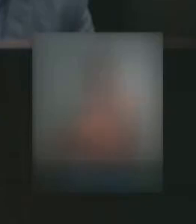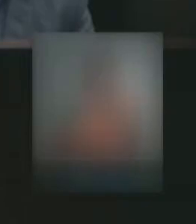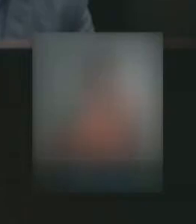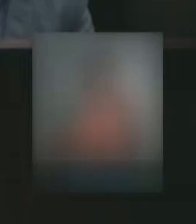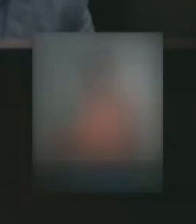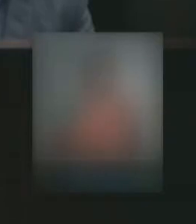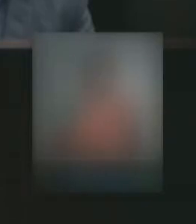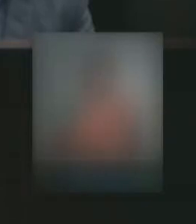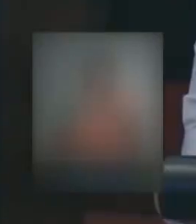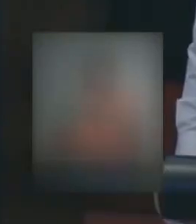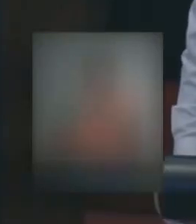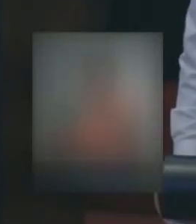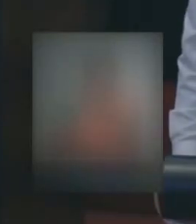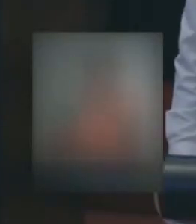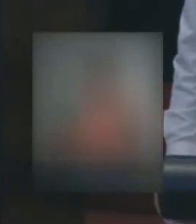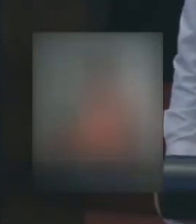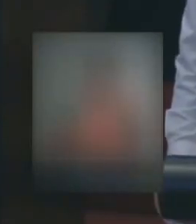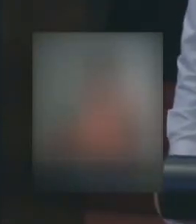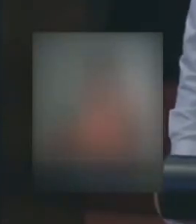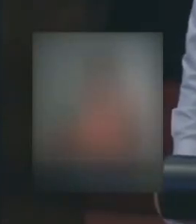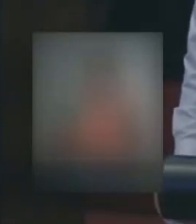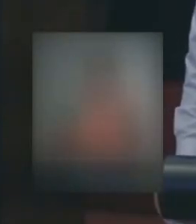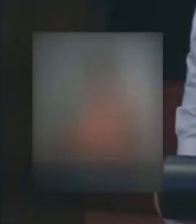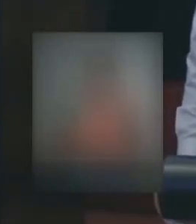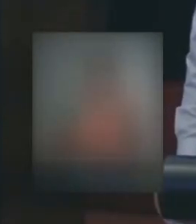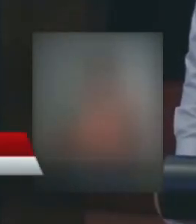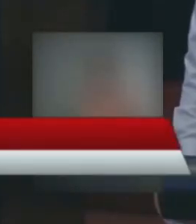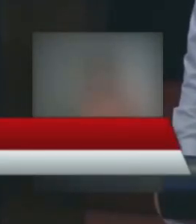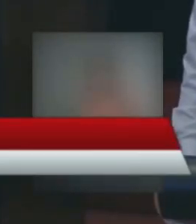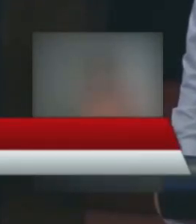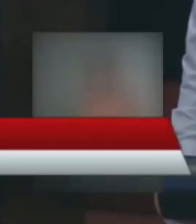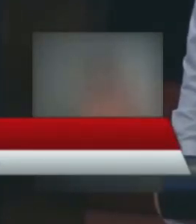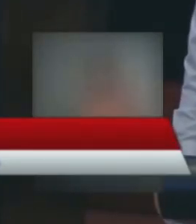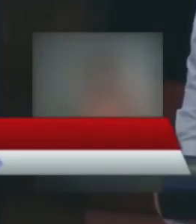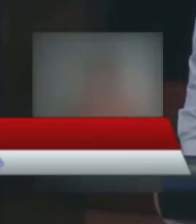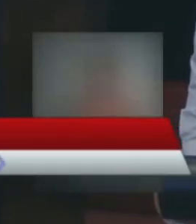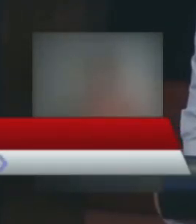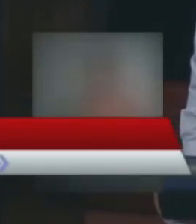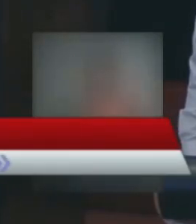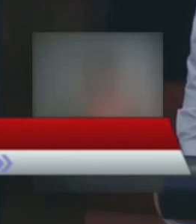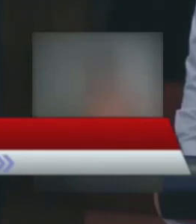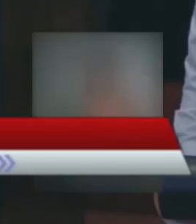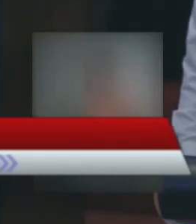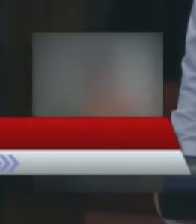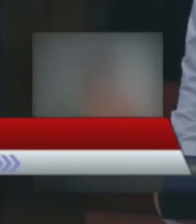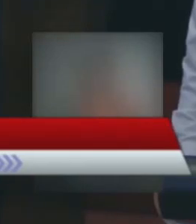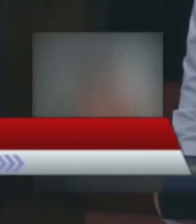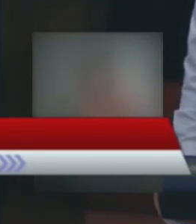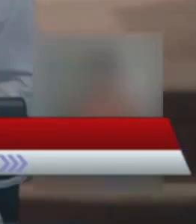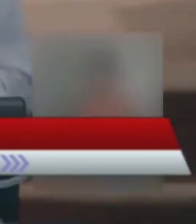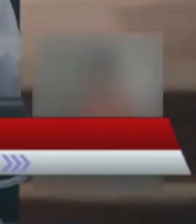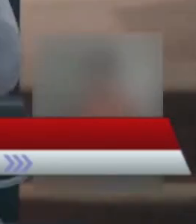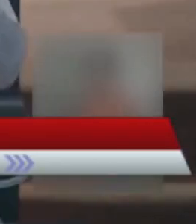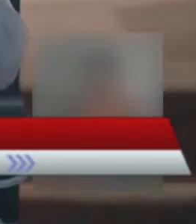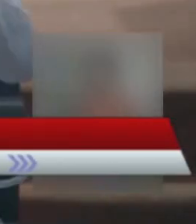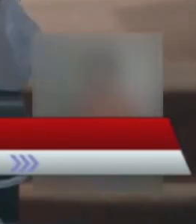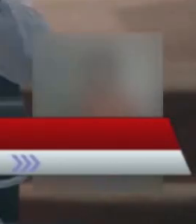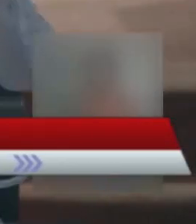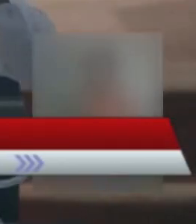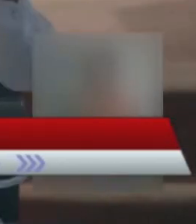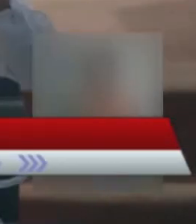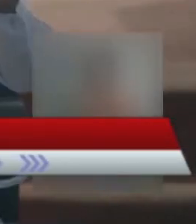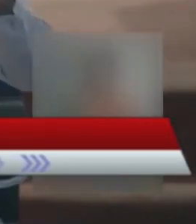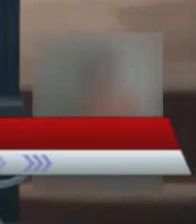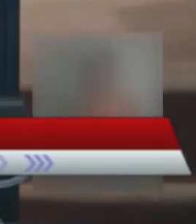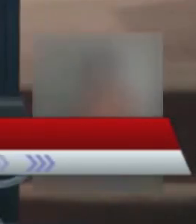තත්ත්වයක්. ඔබතුමා කියනවා 5කින් වැඩි කරාම ඒ කට්ටියට එකයි ගාණක් යනවා කියලා. දැන් 20කින් වැඩි කරාම ඊටත් වැඩි ගාණක් යනවා. මේක අපේ ආණ්ඩු